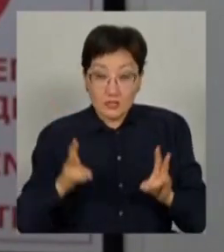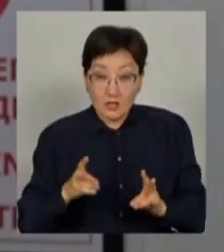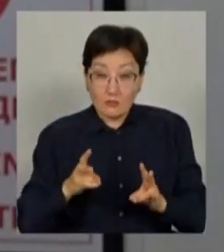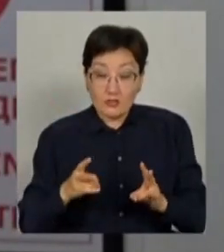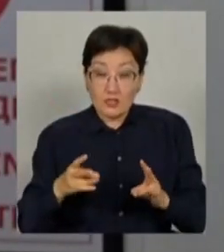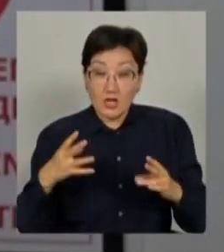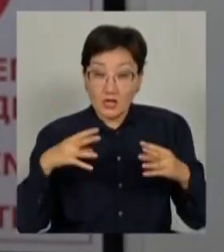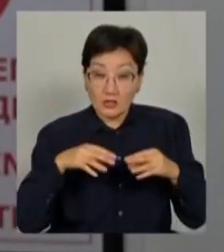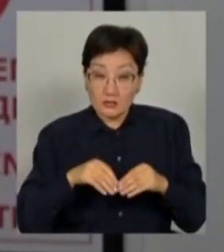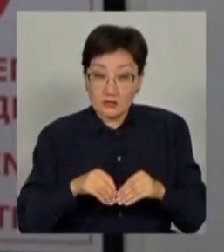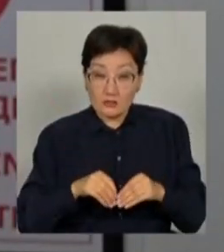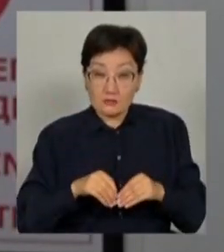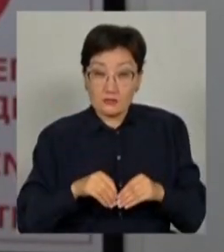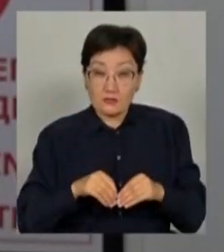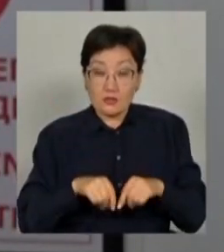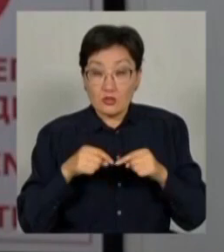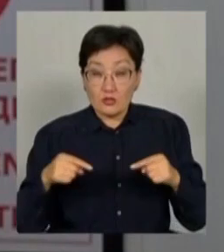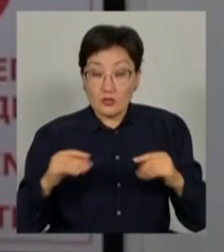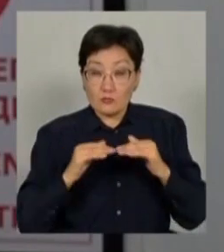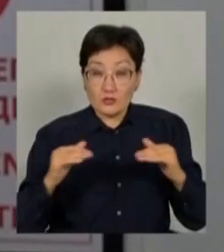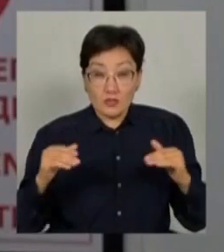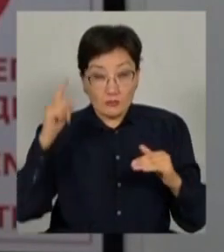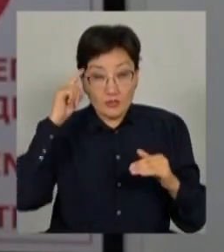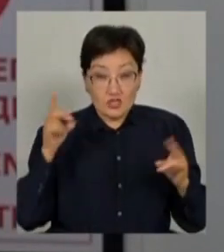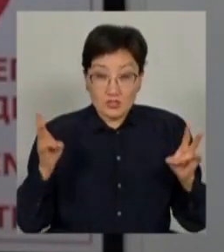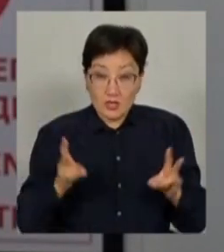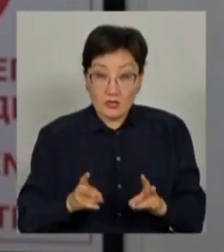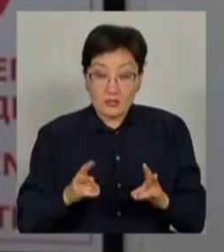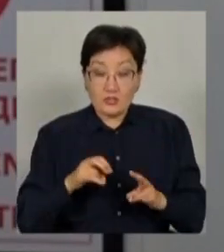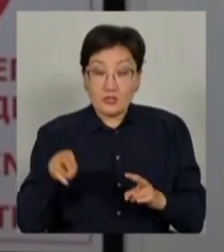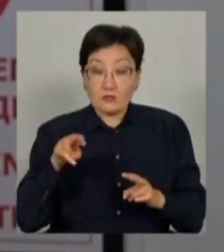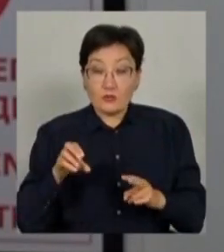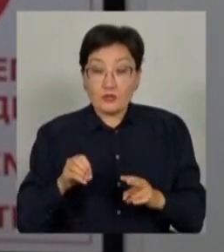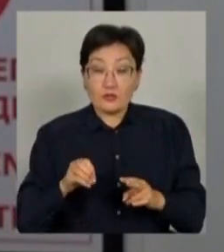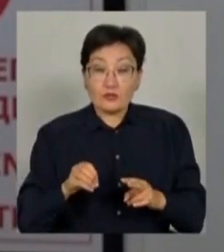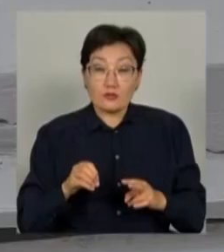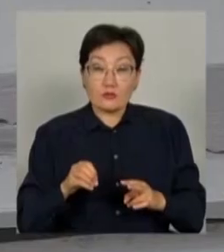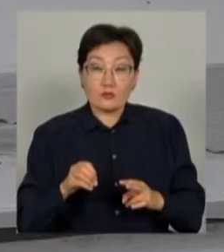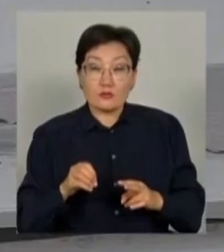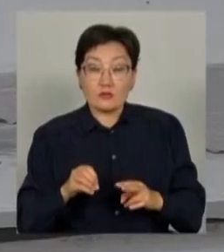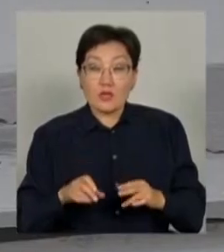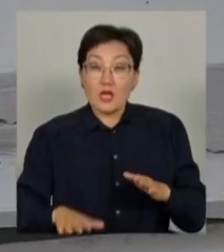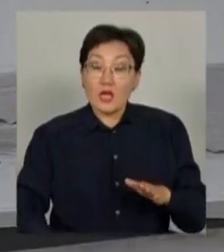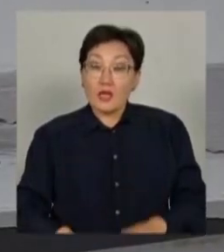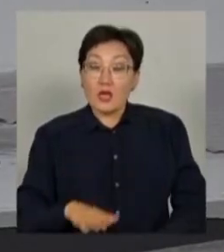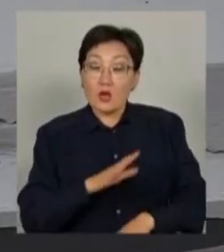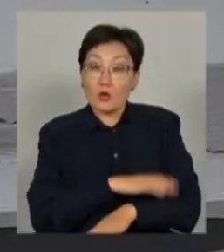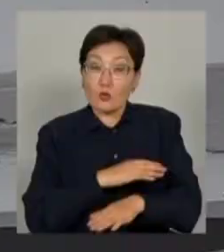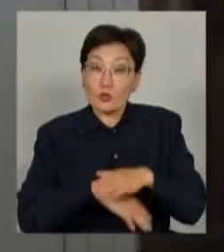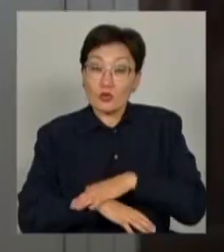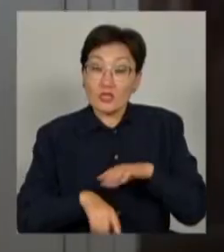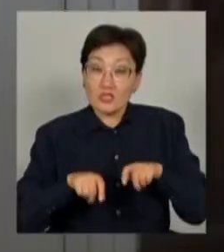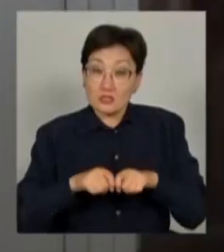араласқан, әртүрлі деңгейдегі ми жарақатымен, және де жаңағы аяқ қолдарының сынуы. 2